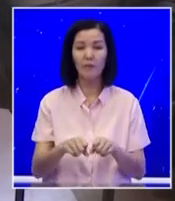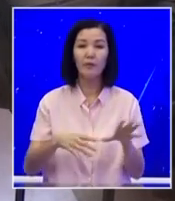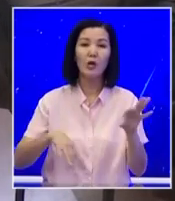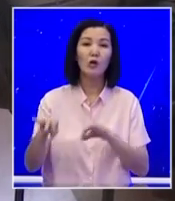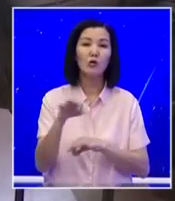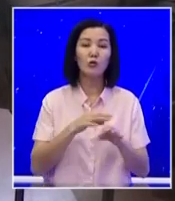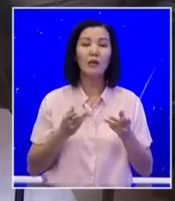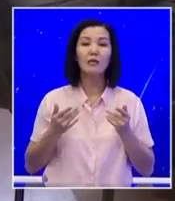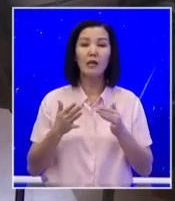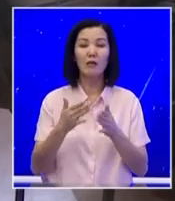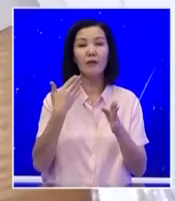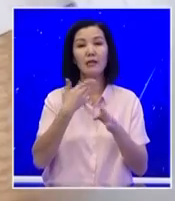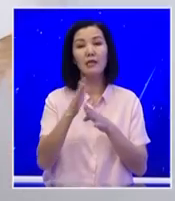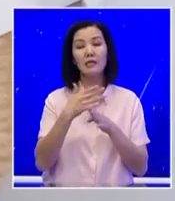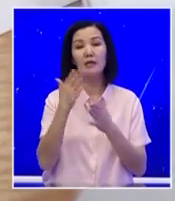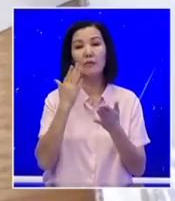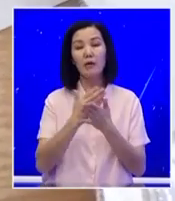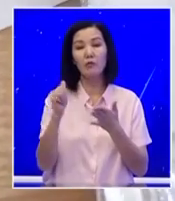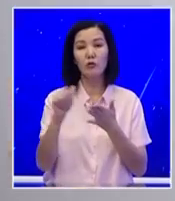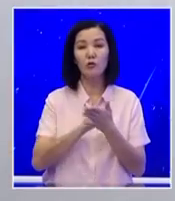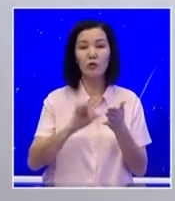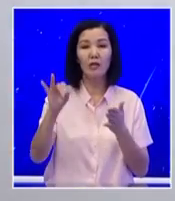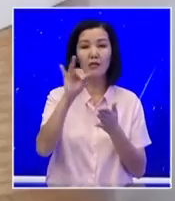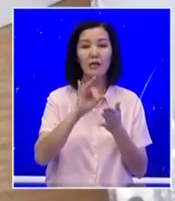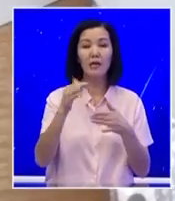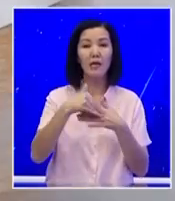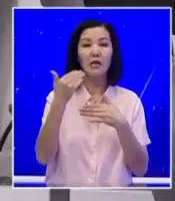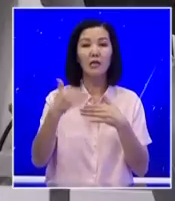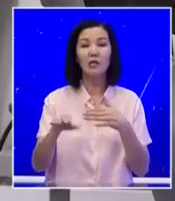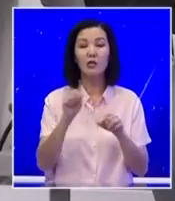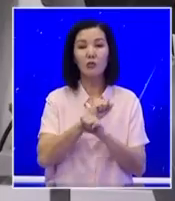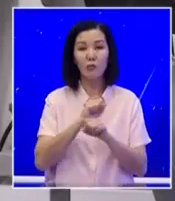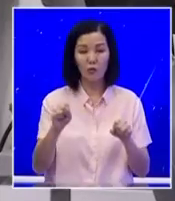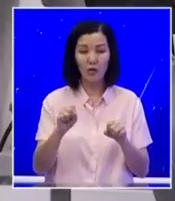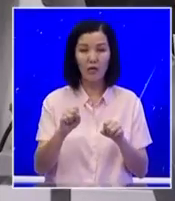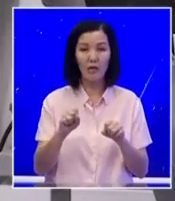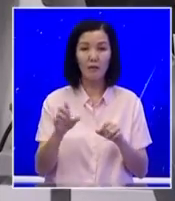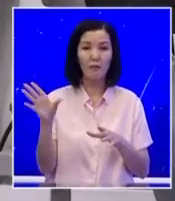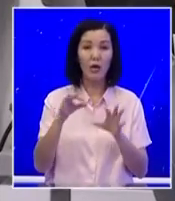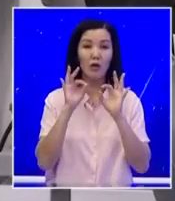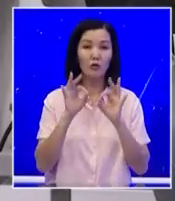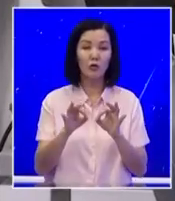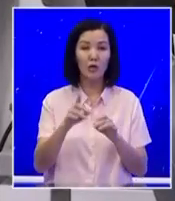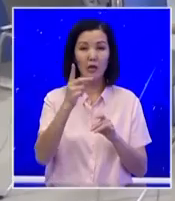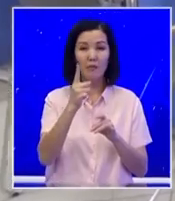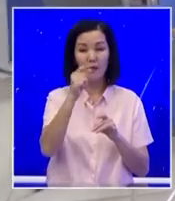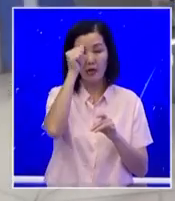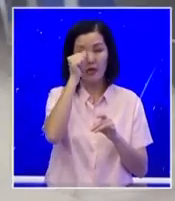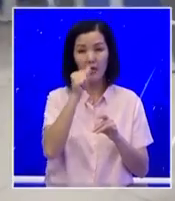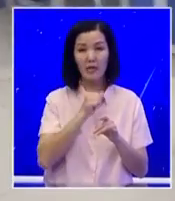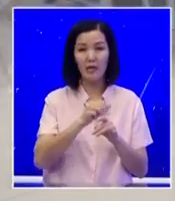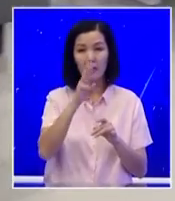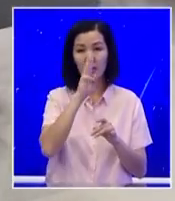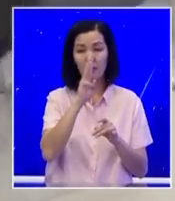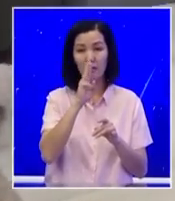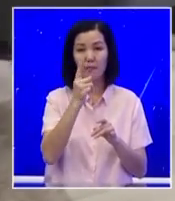тағы бір талабы. Несиеңіз болса, құжат тарихында ешқандай кешіктірілген төлем болмауы керек. Мұндан бөлек, бір айлық табыс көзі отбасындағы